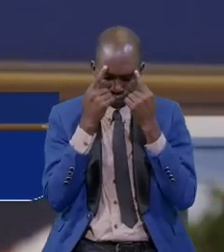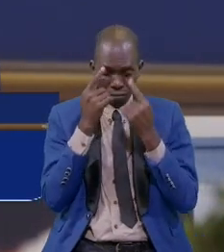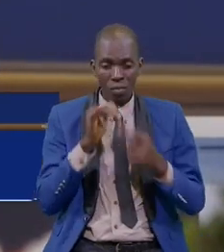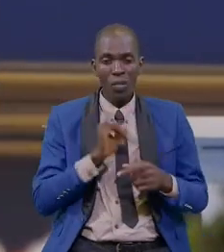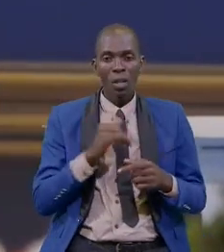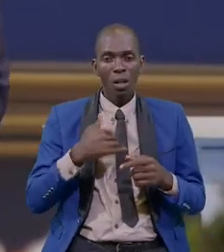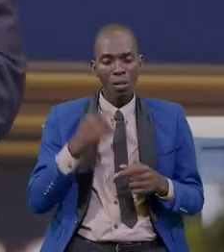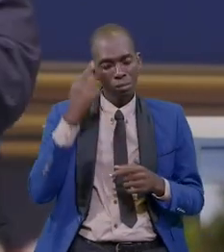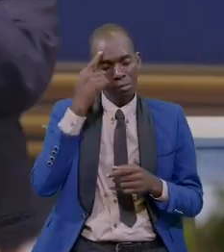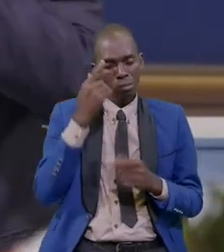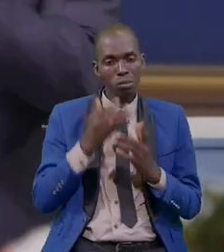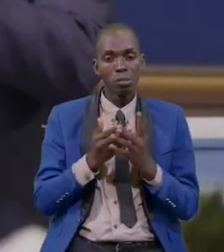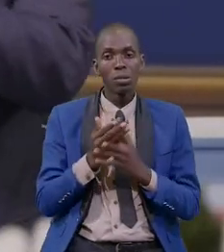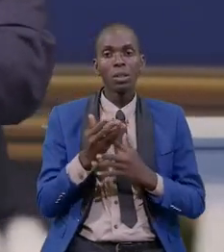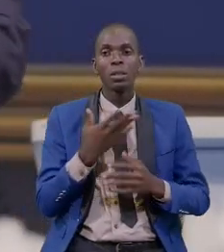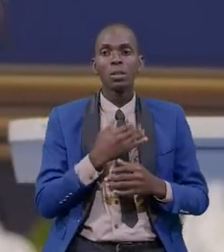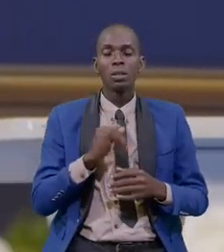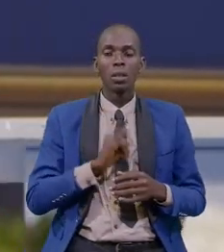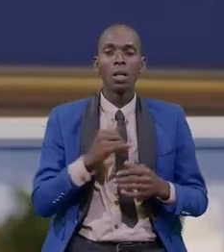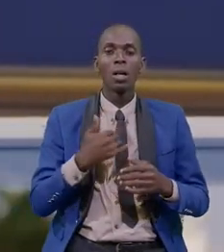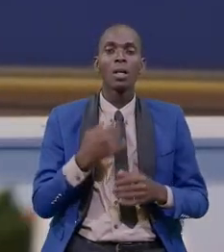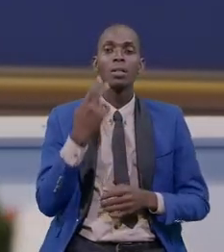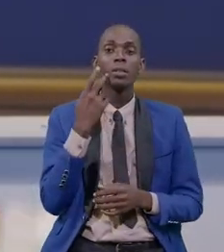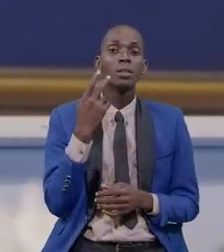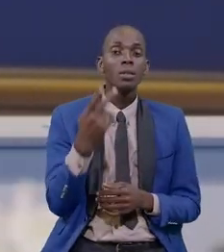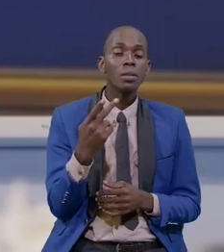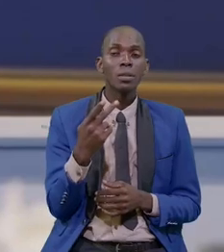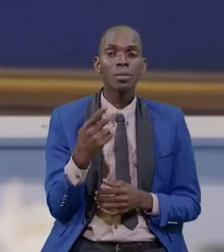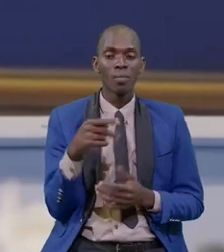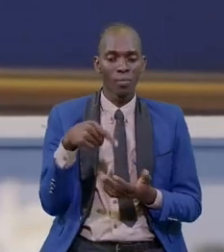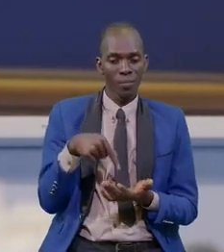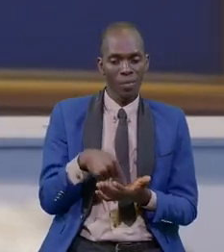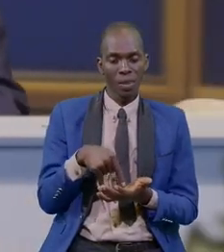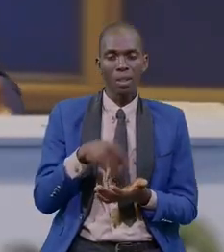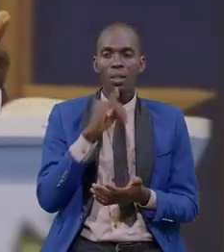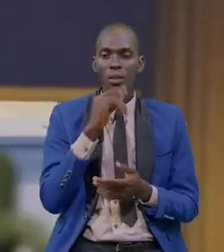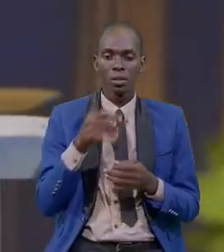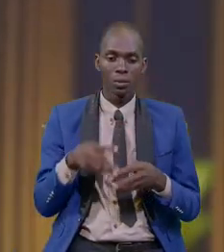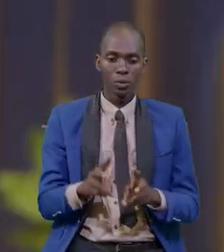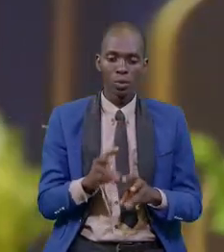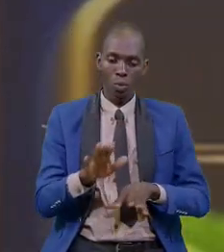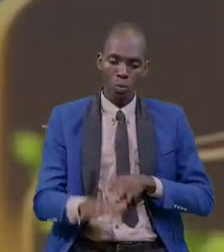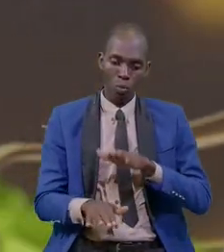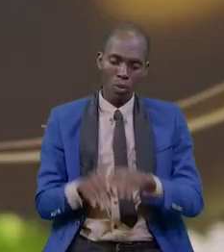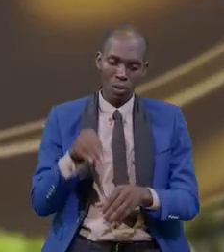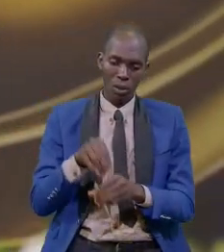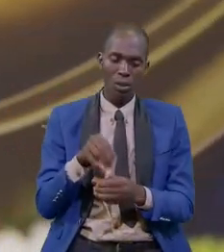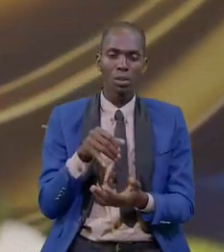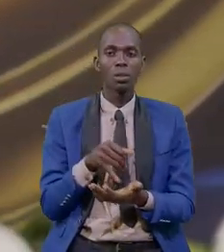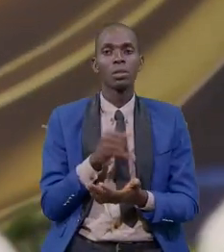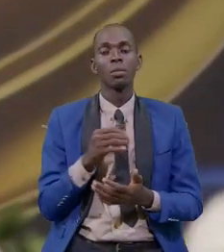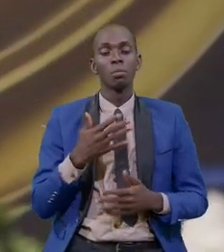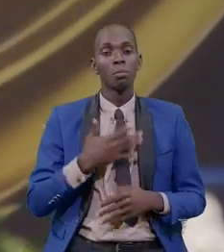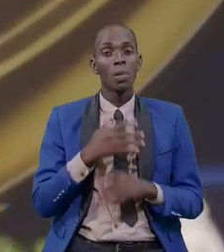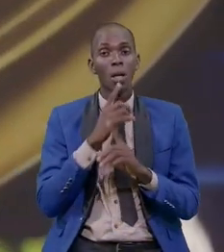pensé entièrement à cela et j'ai découvert que voici, c'est le chemin. Marchez-y. Ma